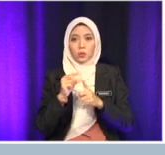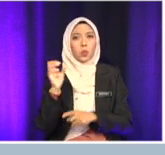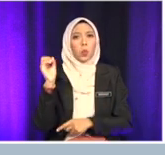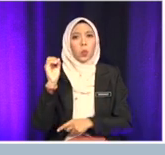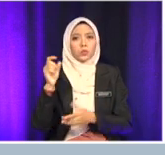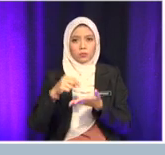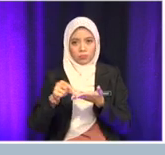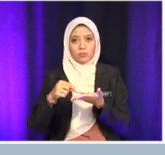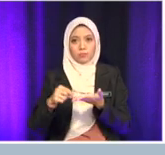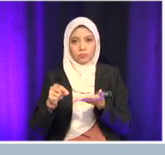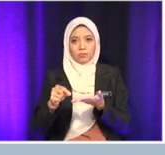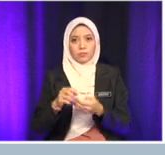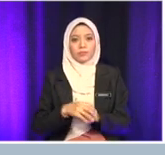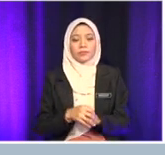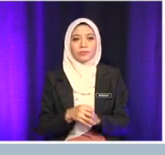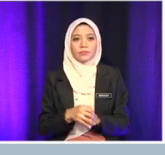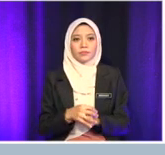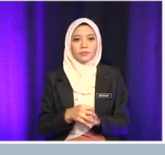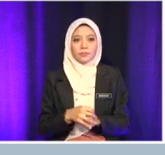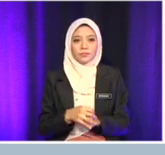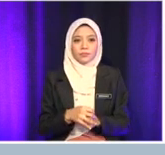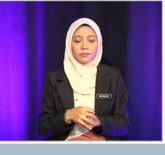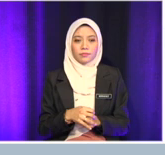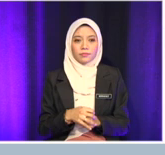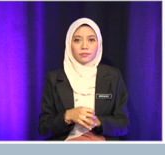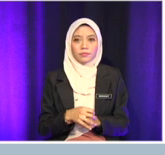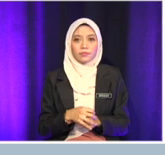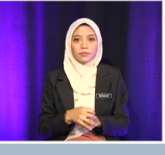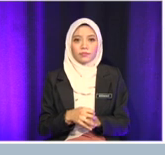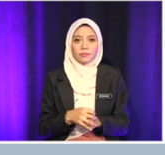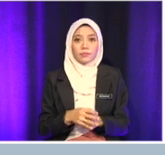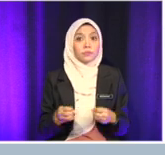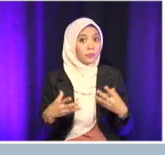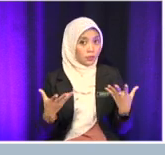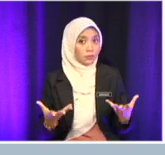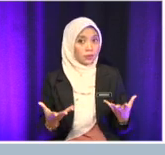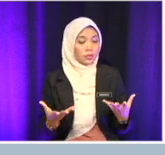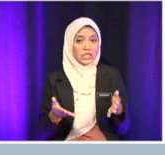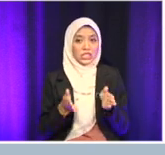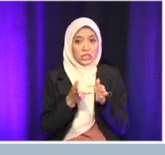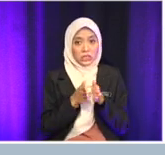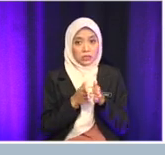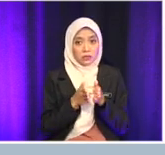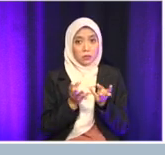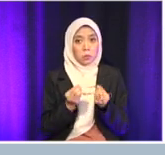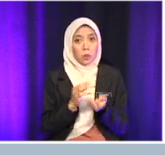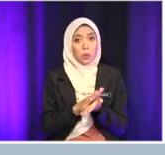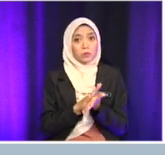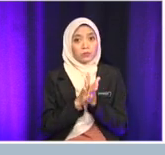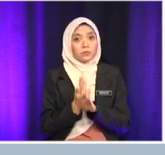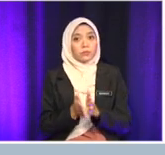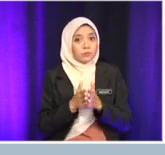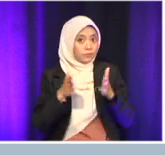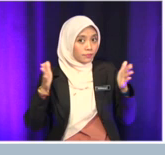salah penggunaan perkataan tuh oke yang ketiga Bagaimana yang kecil jadi yang besar nih itu